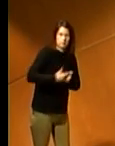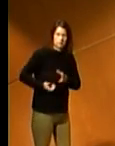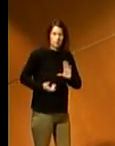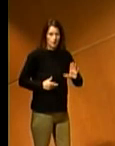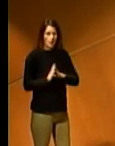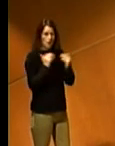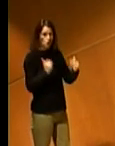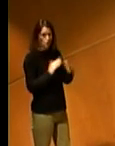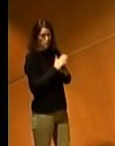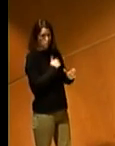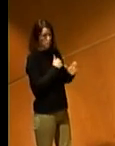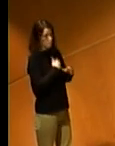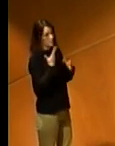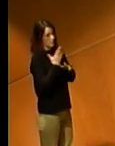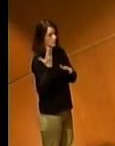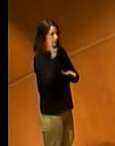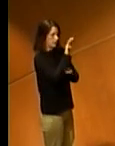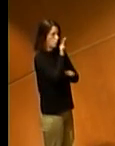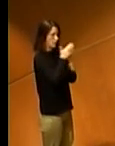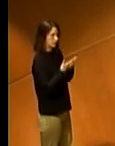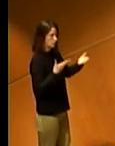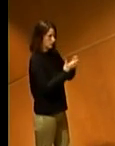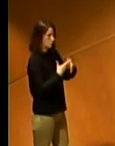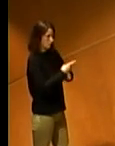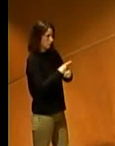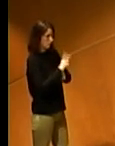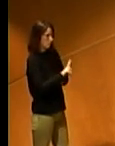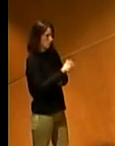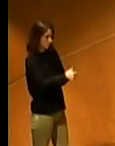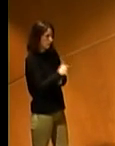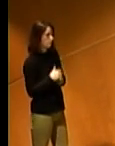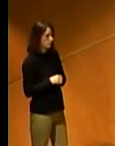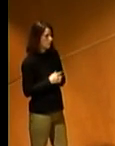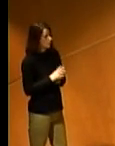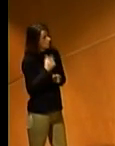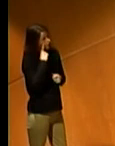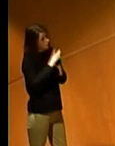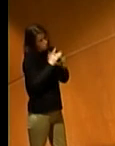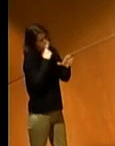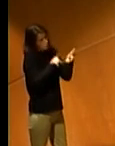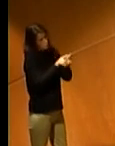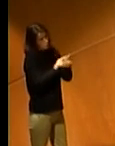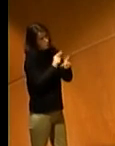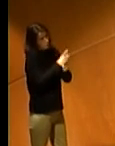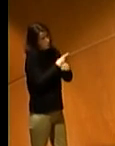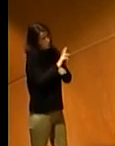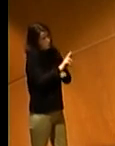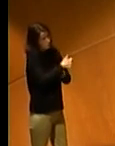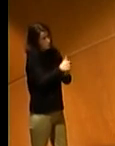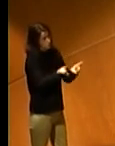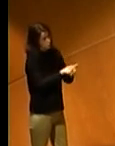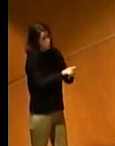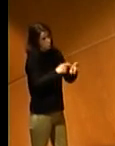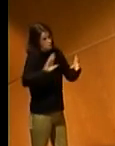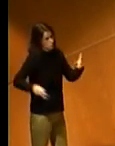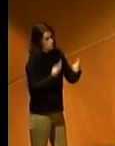Donc moi, je peux témoigner de ce qui se fait en Haute-Garonne. Et en gros, quand même, à peu près sur l'Occitanie, puisqu'on a quand même beaucoup de réunions avec le